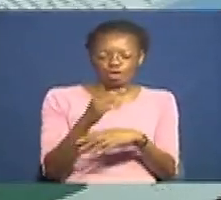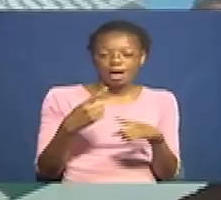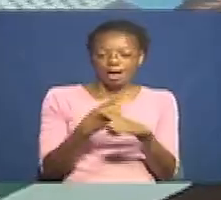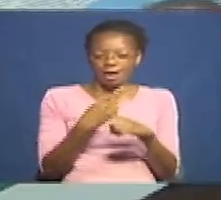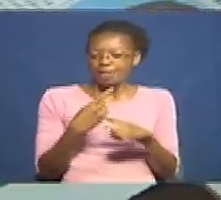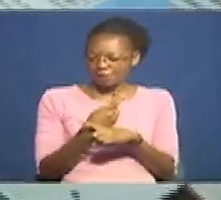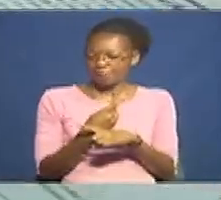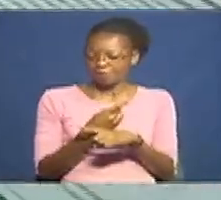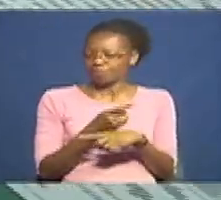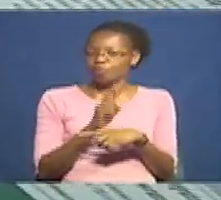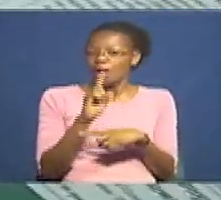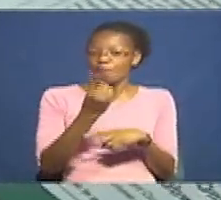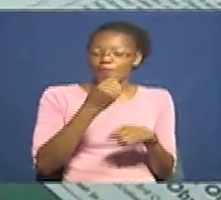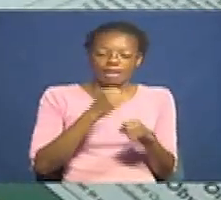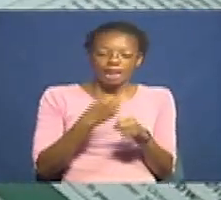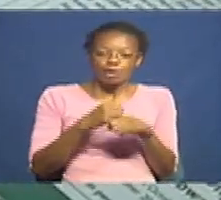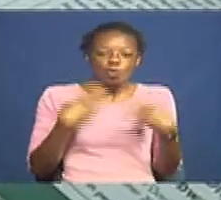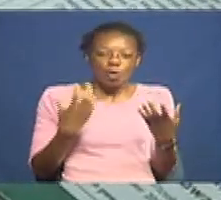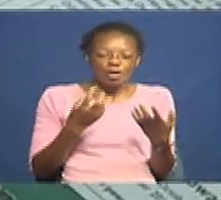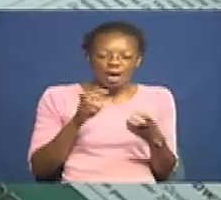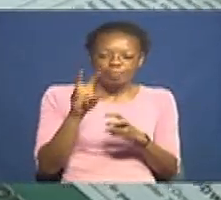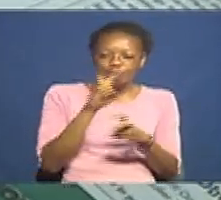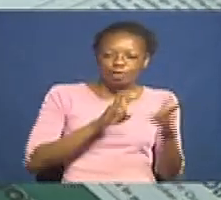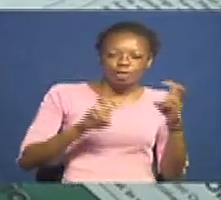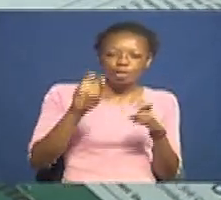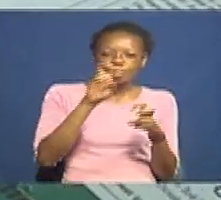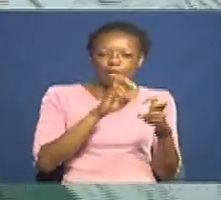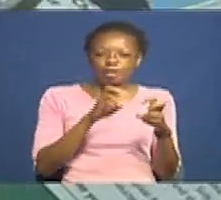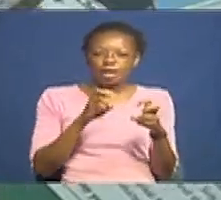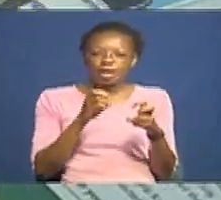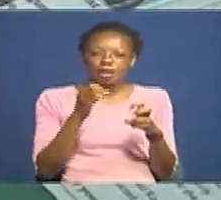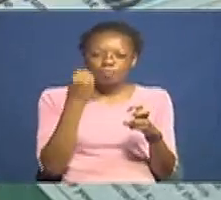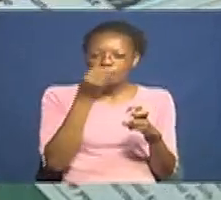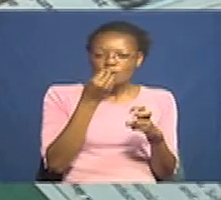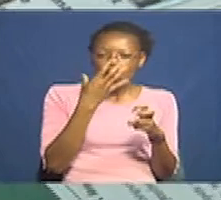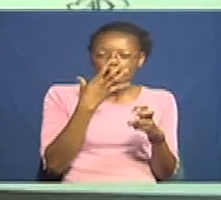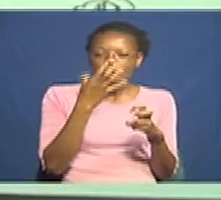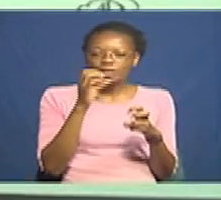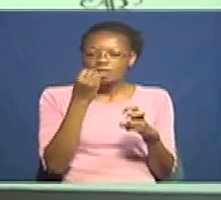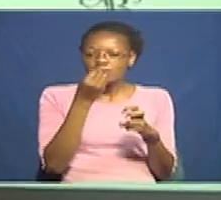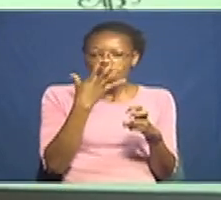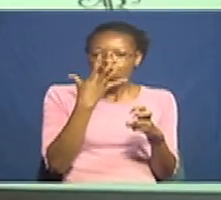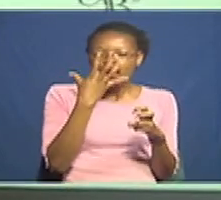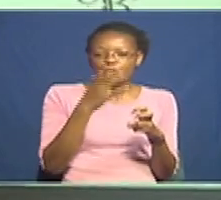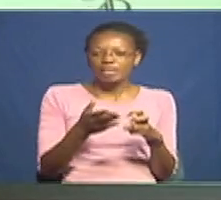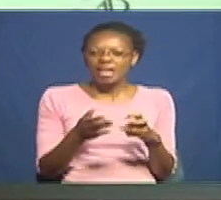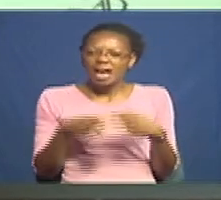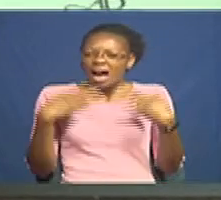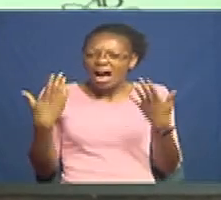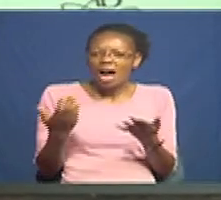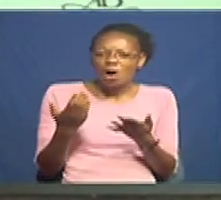na hiyo ndio inanisaidia pia kujua jina la mmea mwenyewe. Kitabu